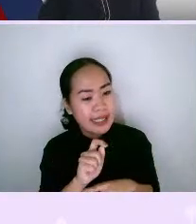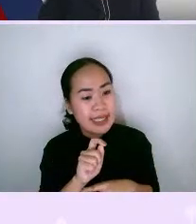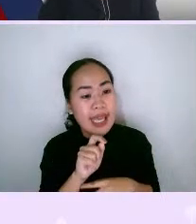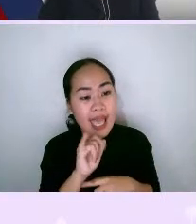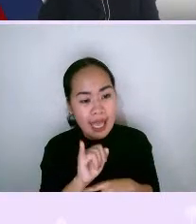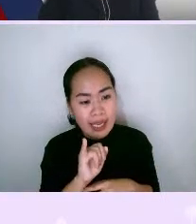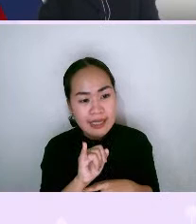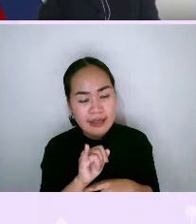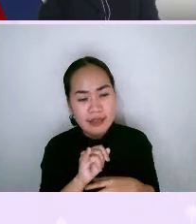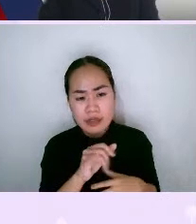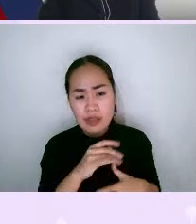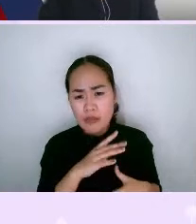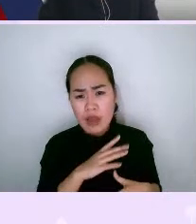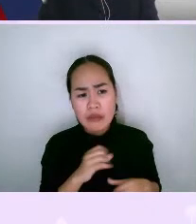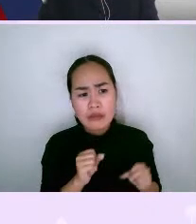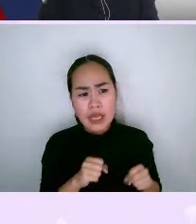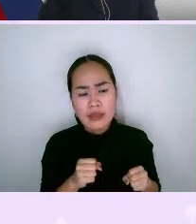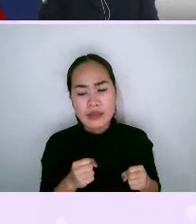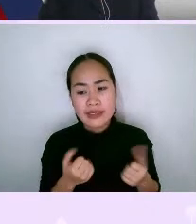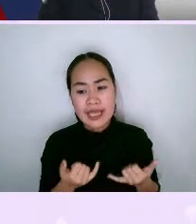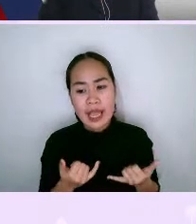date, we were able to help